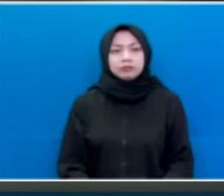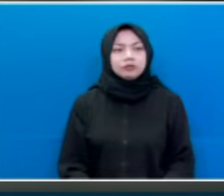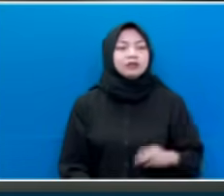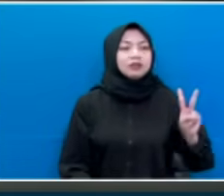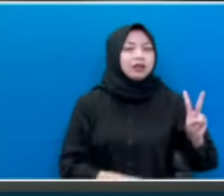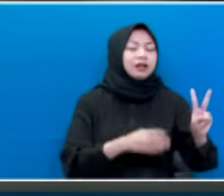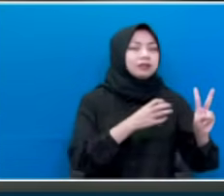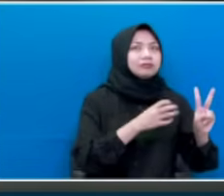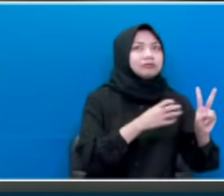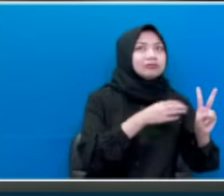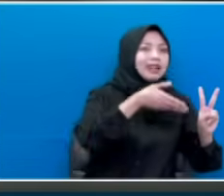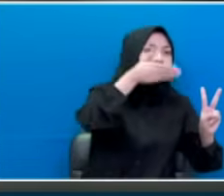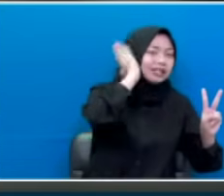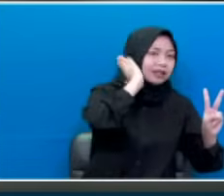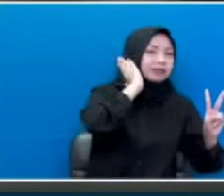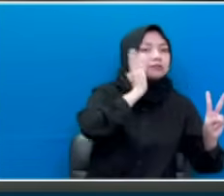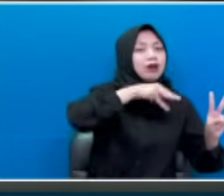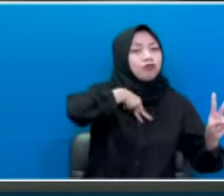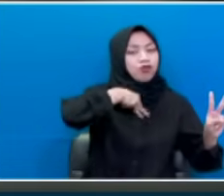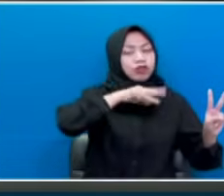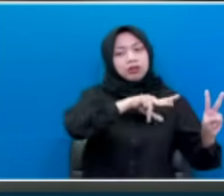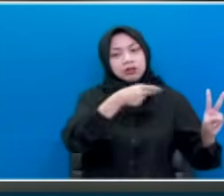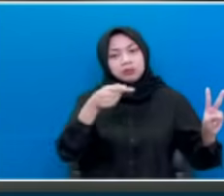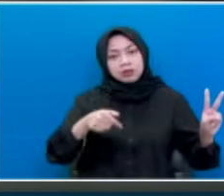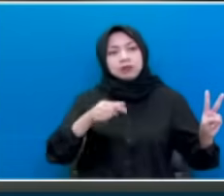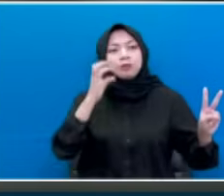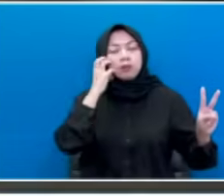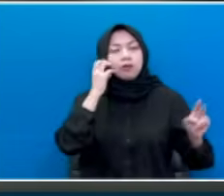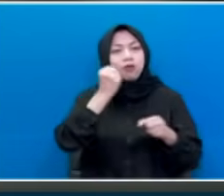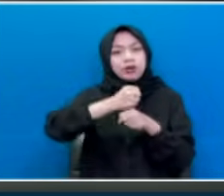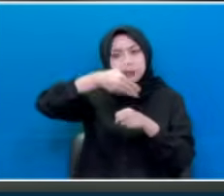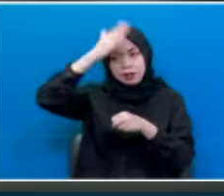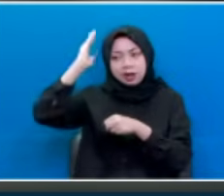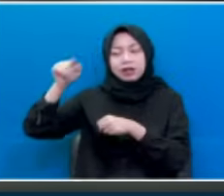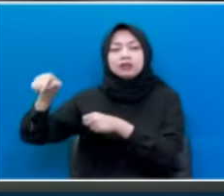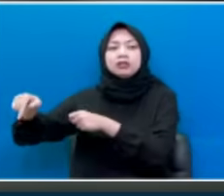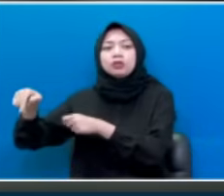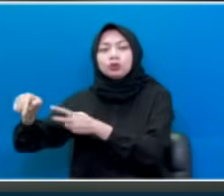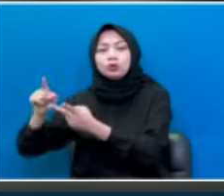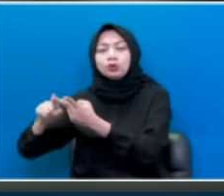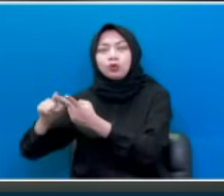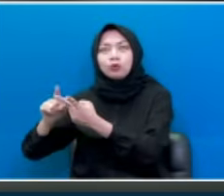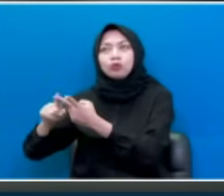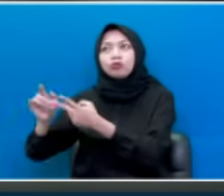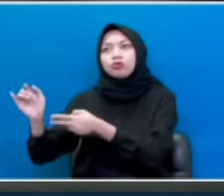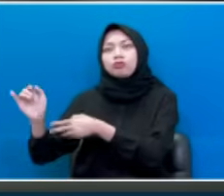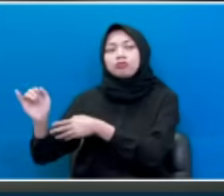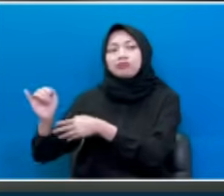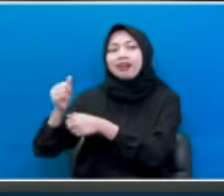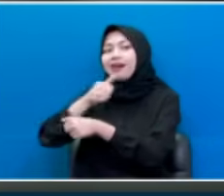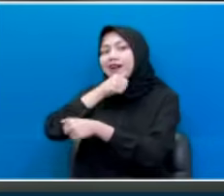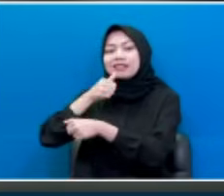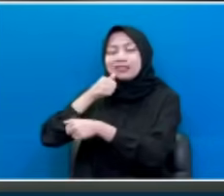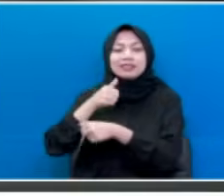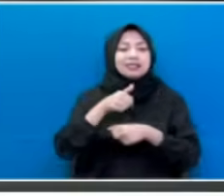ada overlapping pemilih yaak ya jadi pemilihnya Mas Gibran dengan Pak Ganjar itu overlap karena